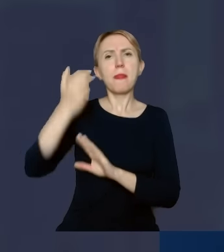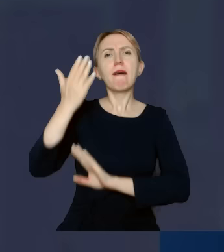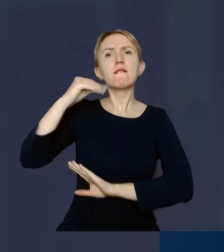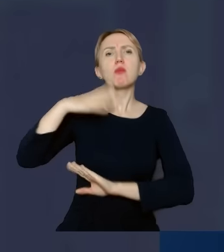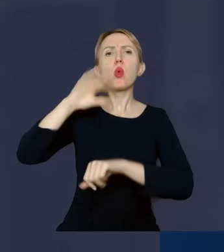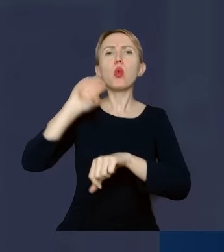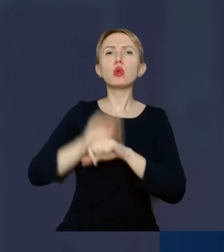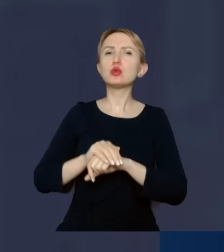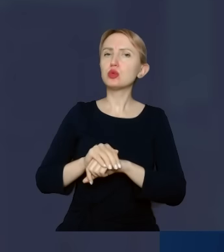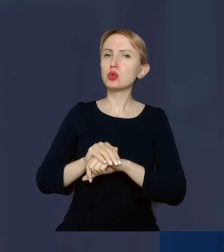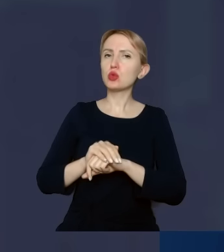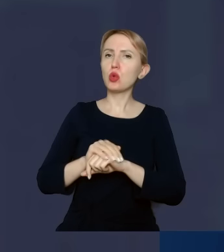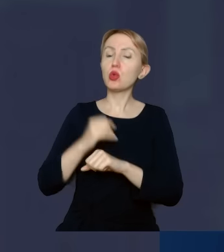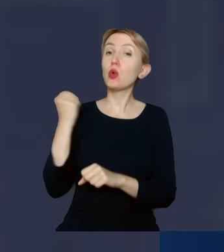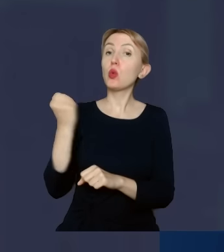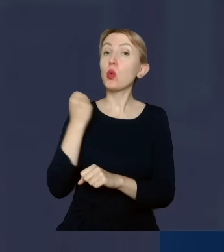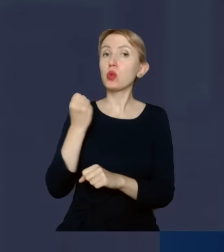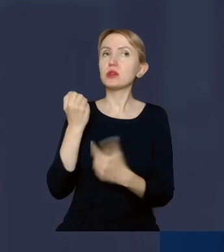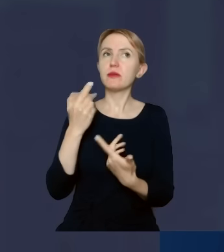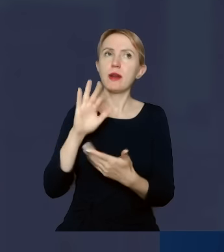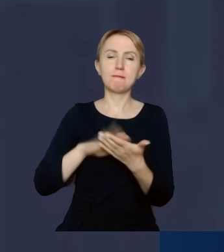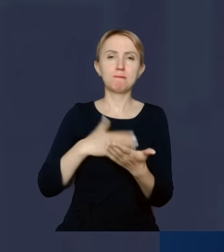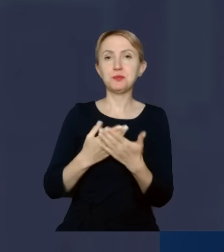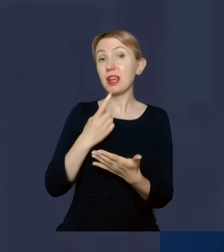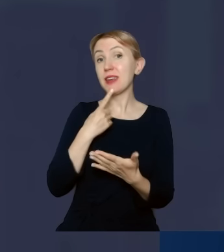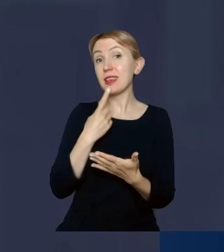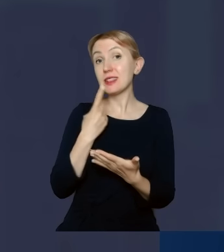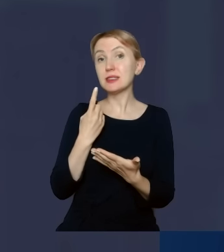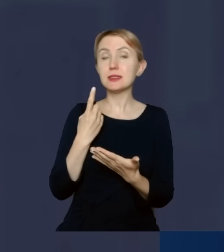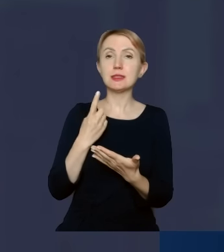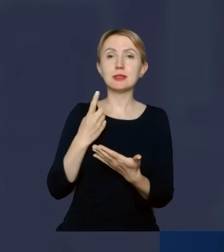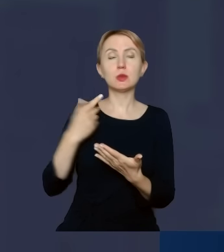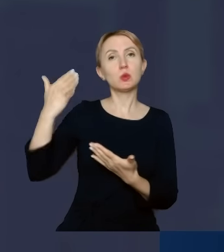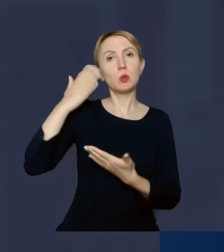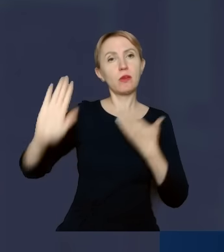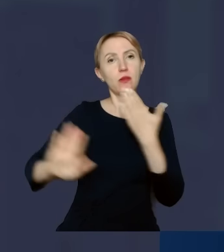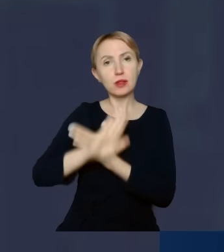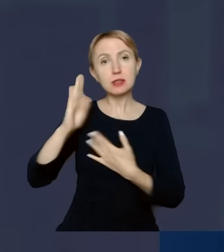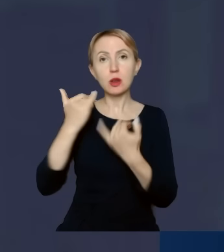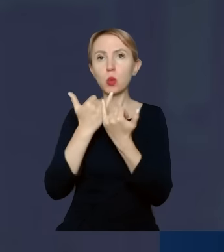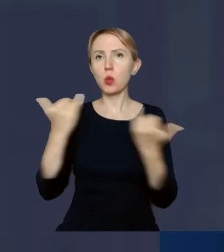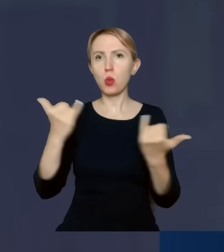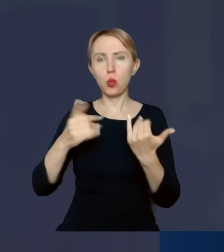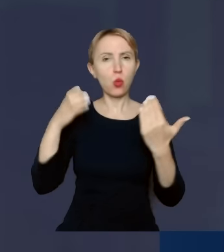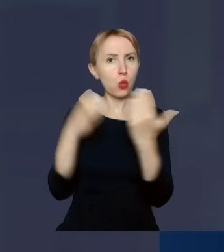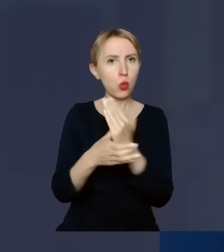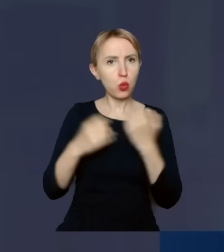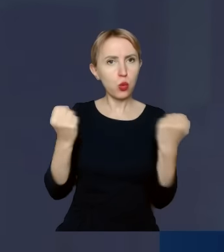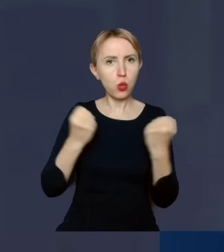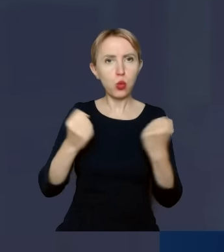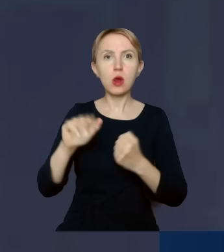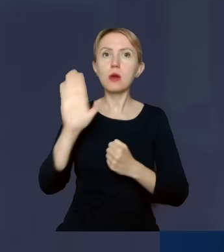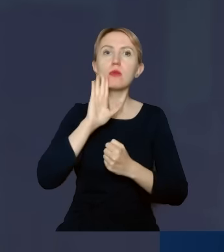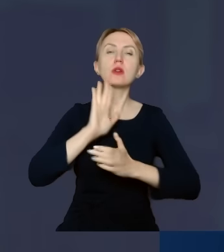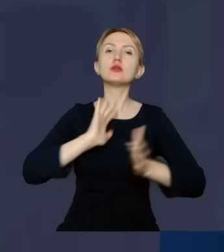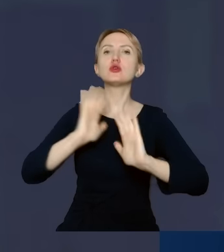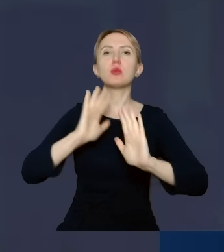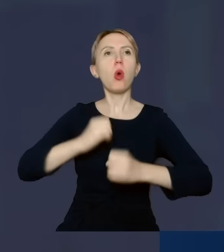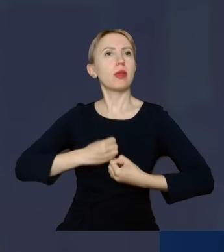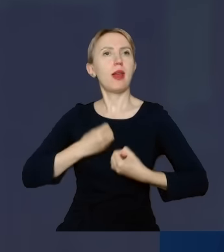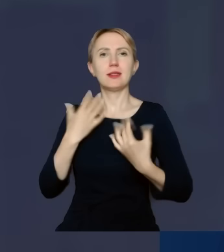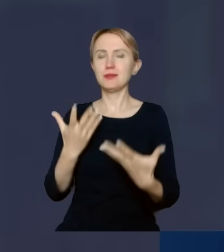żeby używać w języku takim używanym czy publicznie różnych wulgaryzmów jako formy ekspresji. No nie